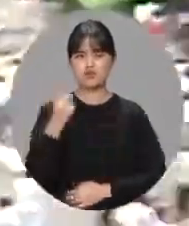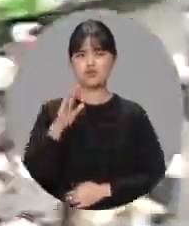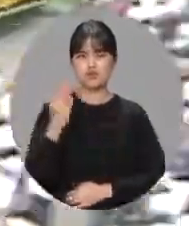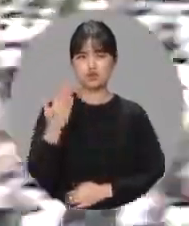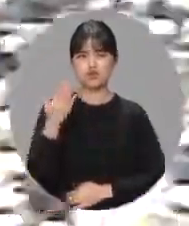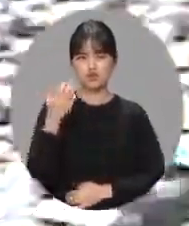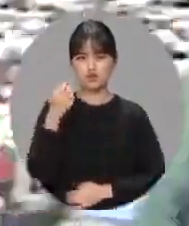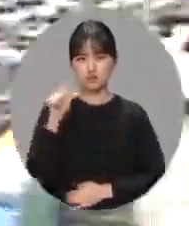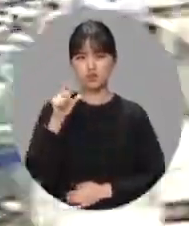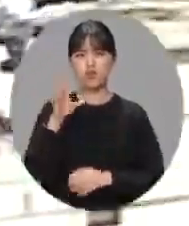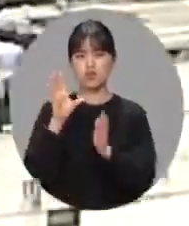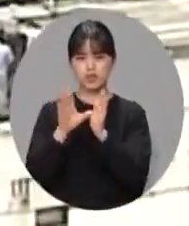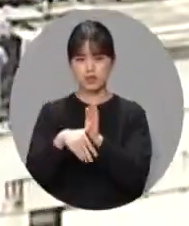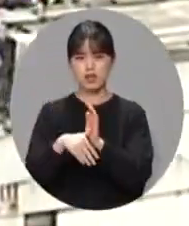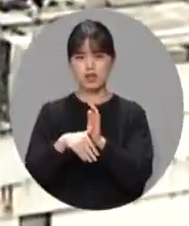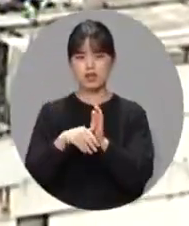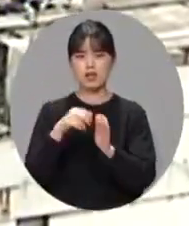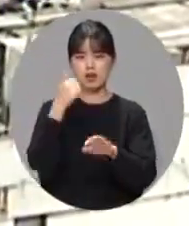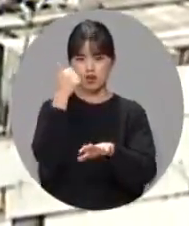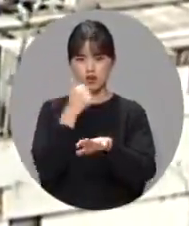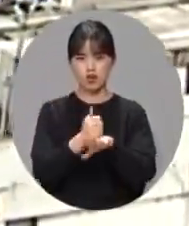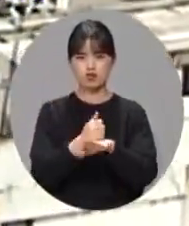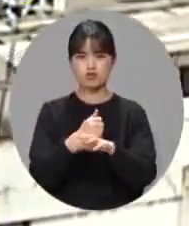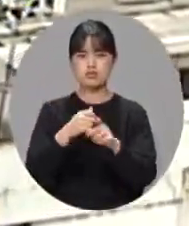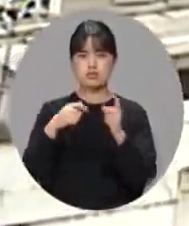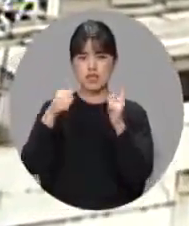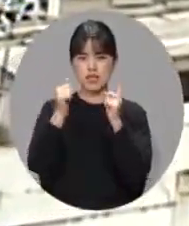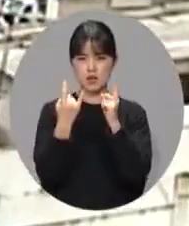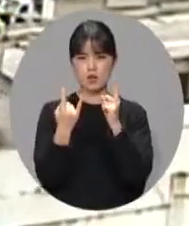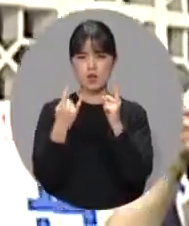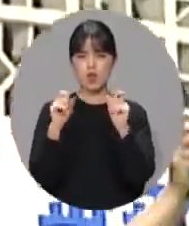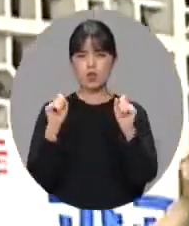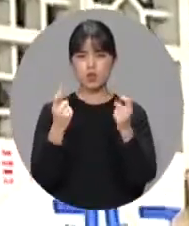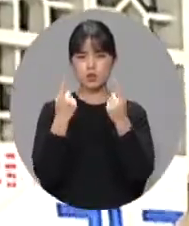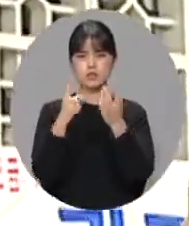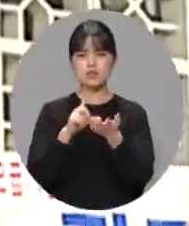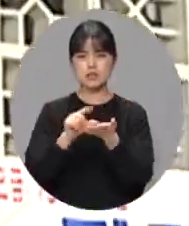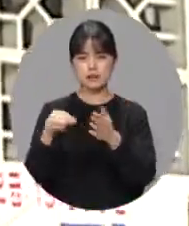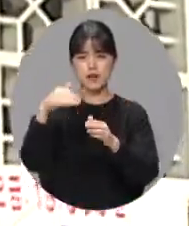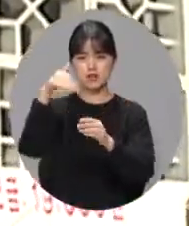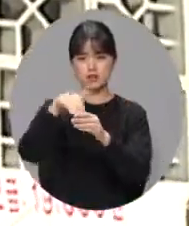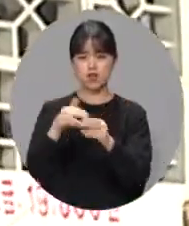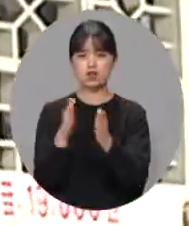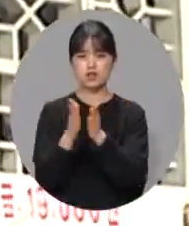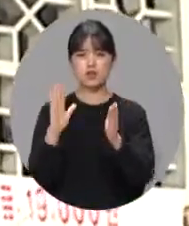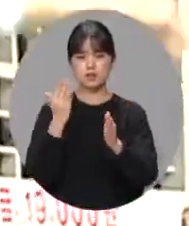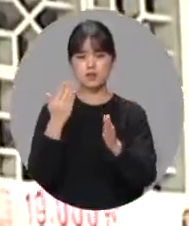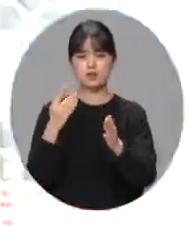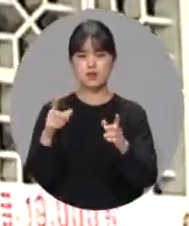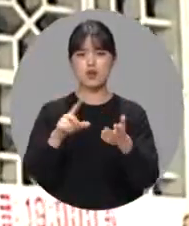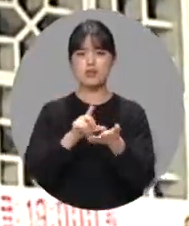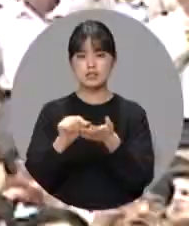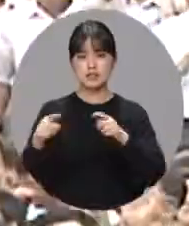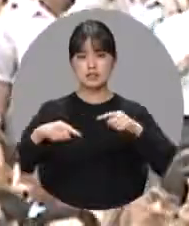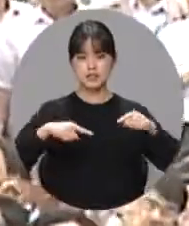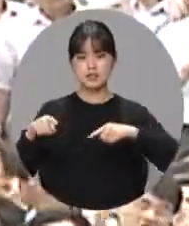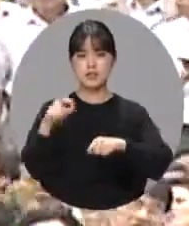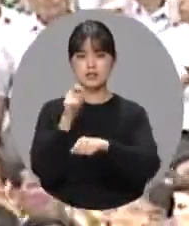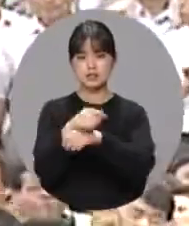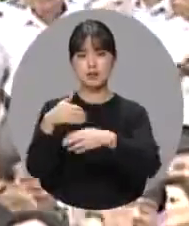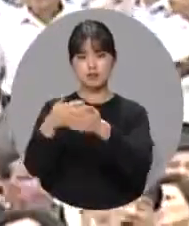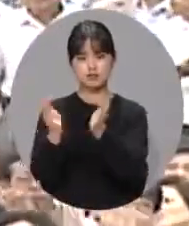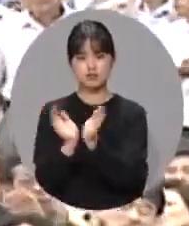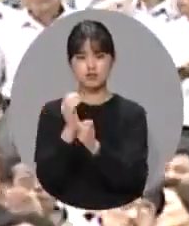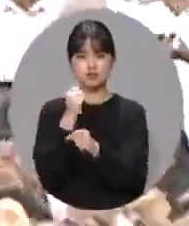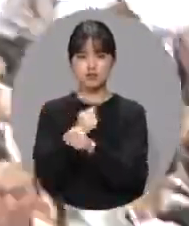1995년이 돼서야 결국 제1회 전국 동시지방선거가 실시되면서 자치단체별로도 집행부와 의회를